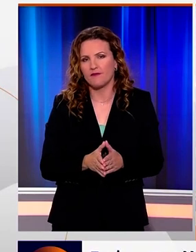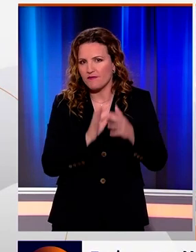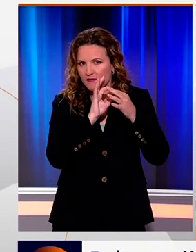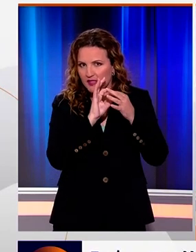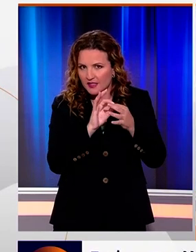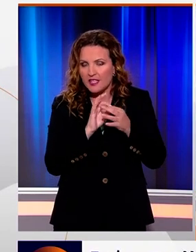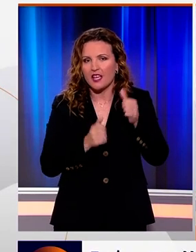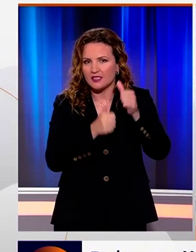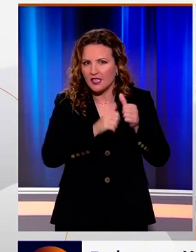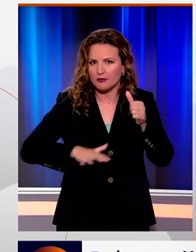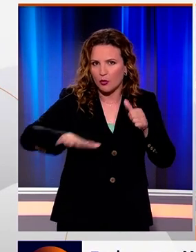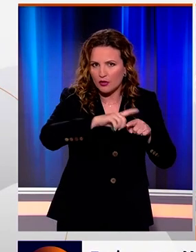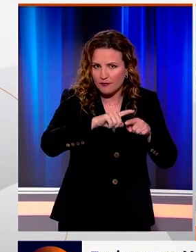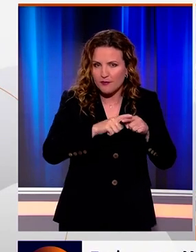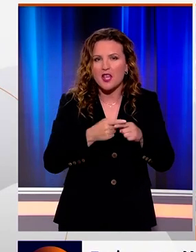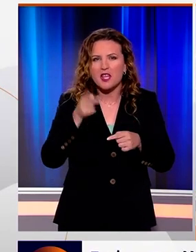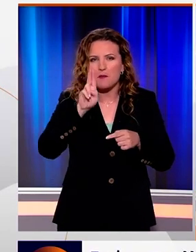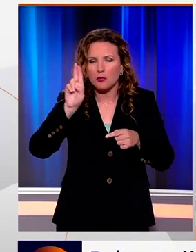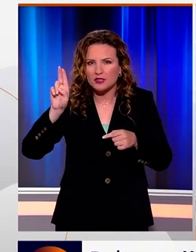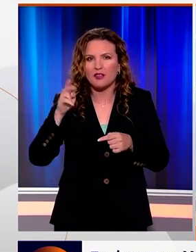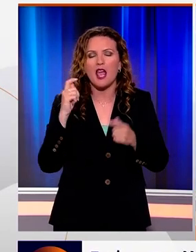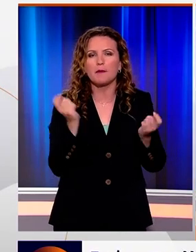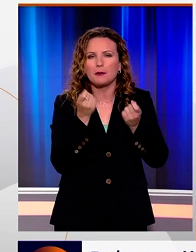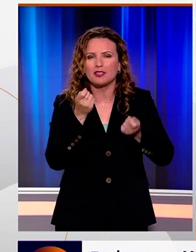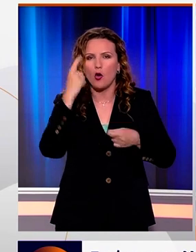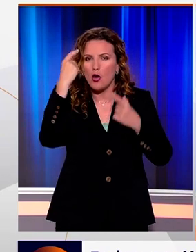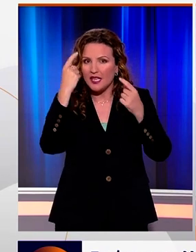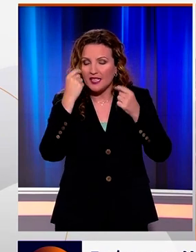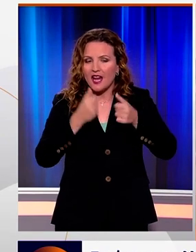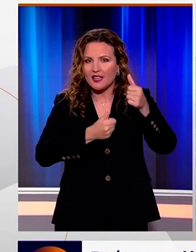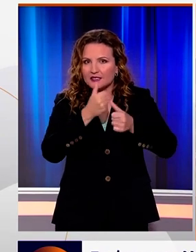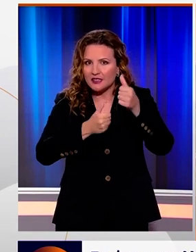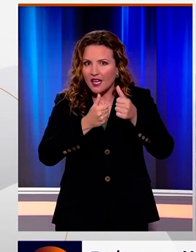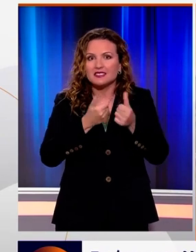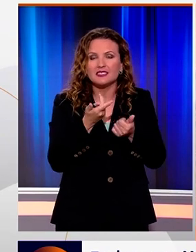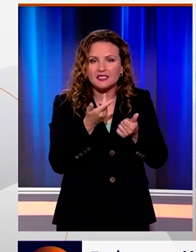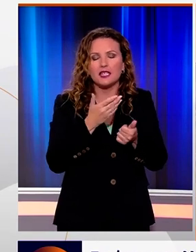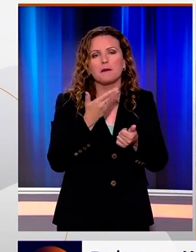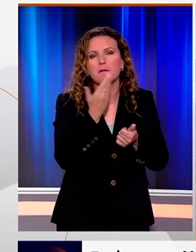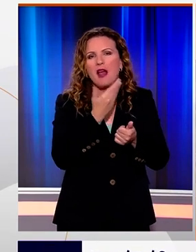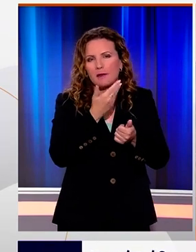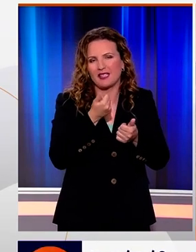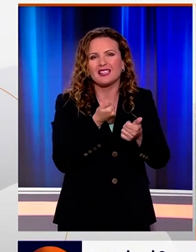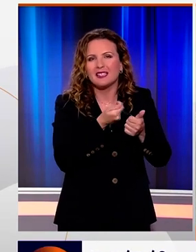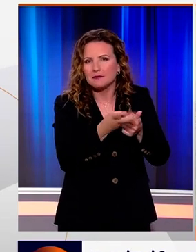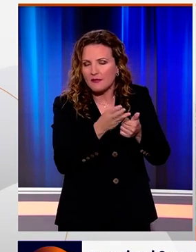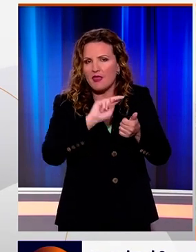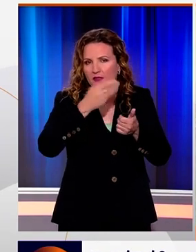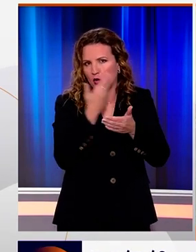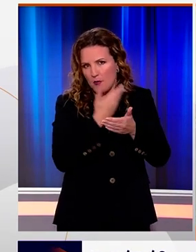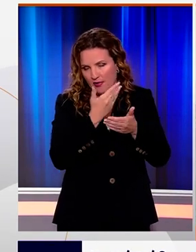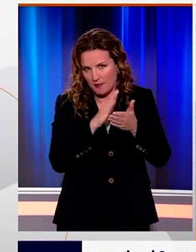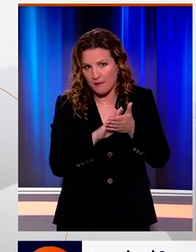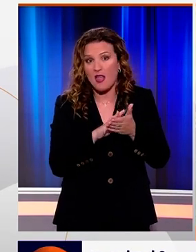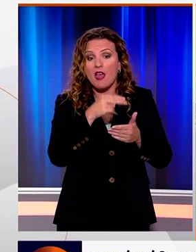Συνέχεια πανελλαδικών εξετάσεων σήμερα με τους υποψήφιους των επαγγελματικών λυκείων να εξετάζονται στην άλγεβρα, στο δεύτερο κατά σειρά μάθημα. Τα